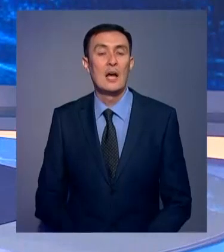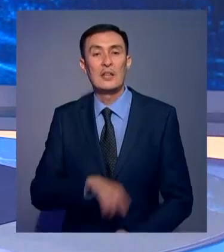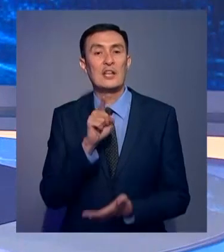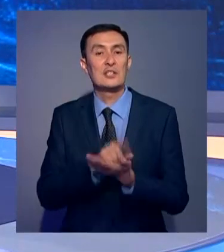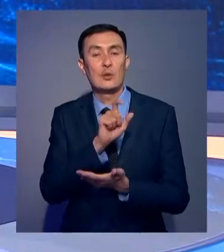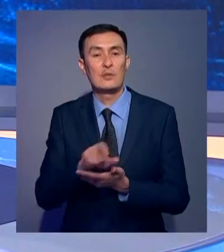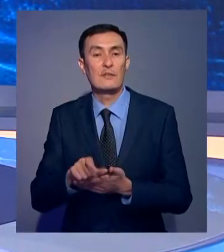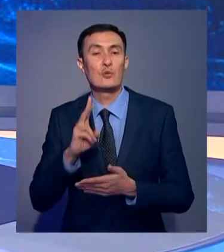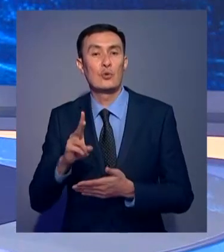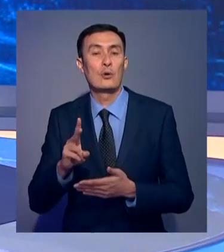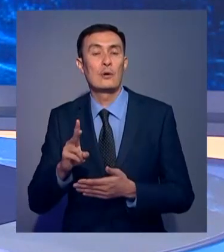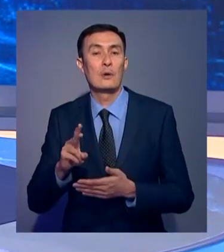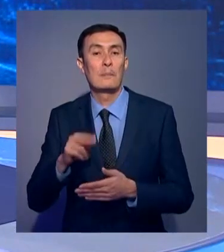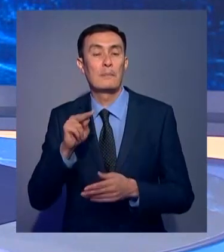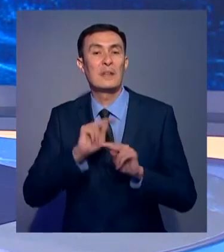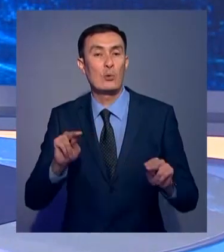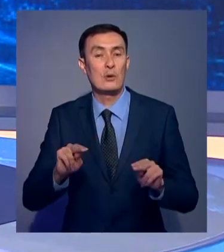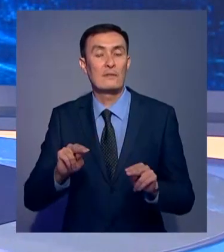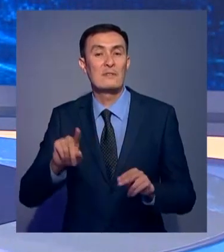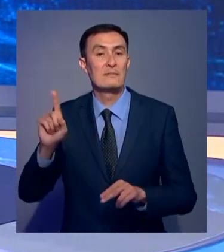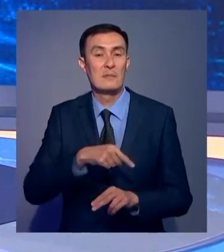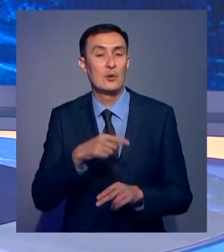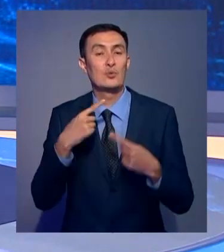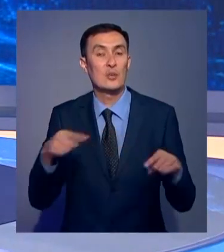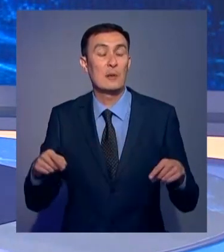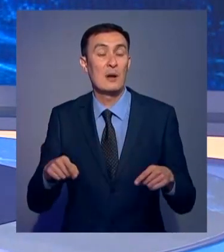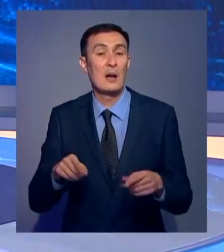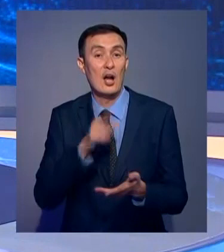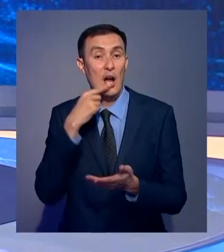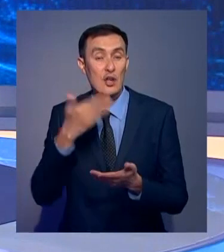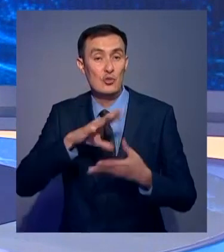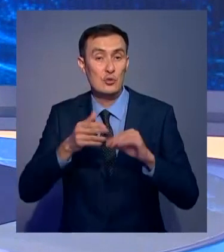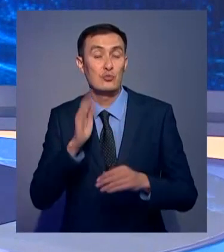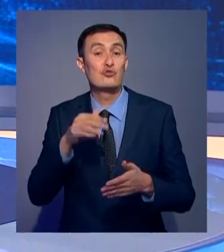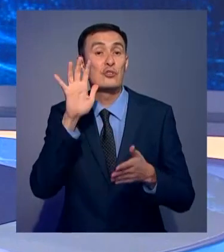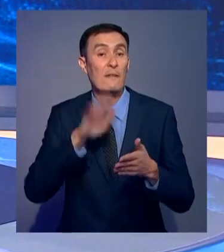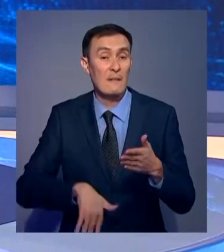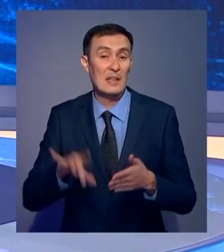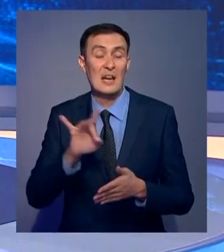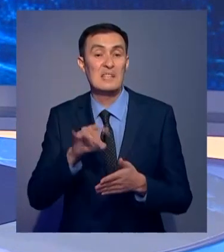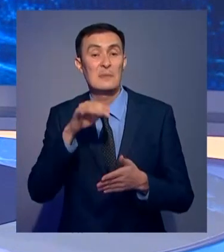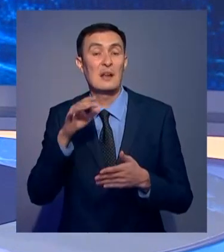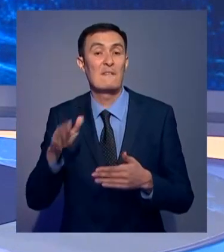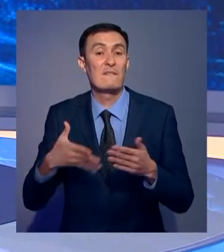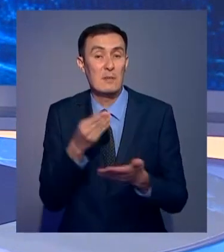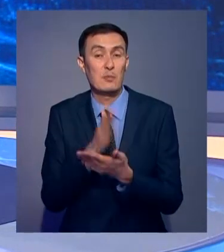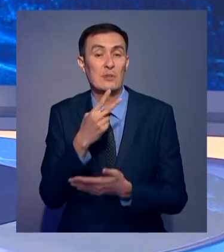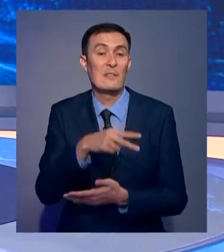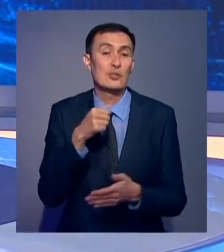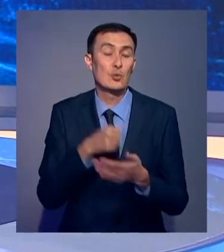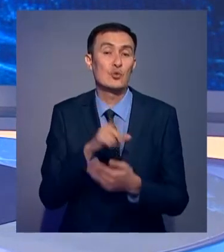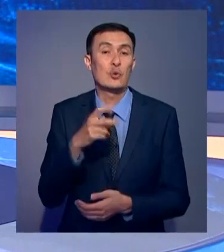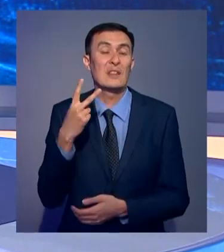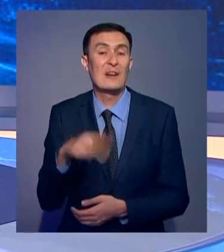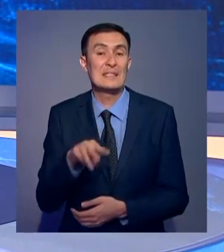Должностных лиц, привлекающих педагогов к несвойственным функциям и к излишней отчетности, теперь будут штрафовать. Размер выплаты составит от